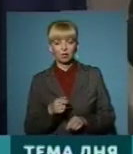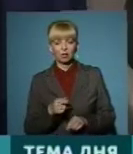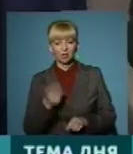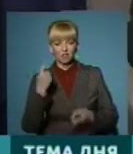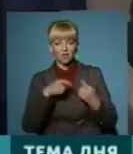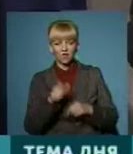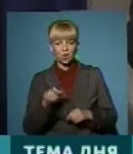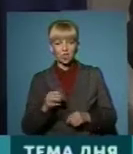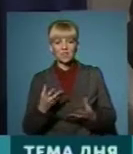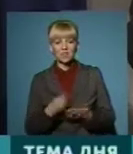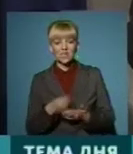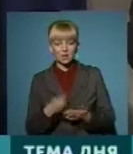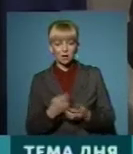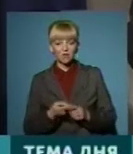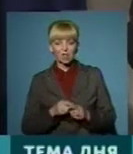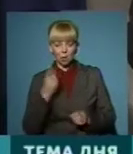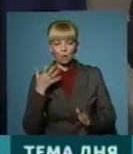фінансів. Це зрозуміло.